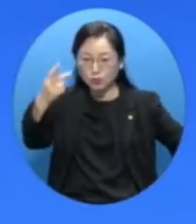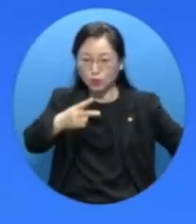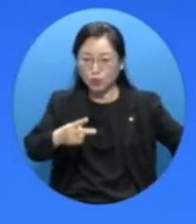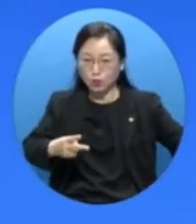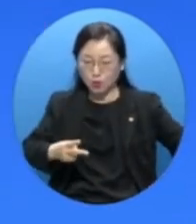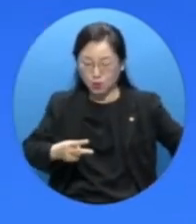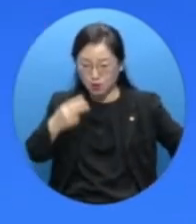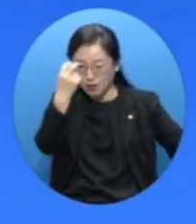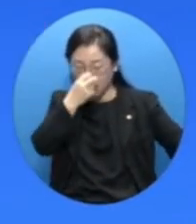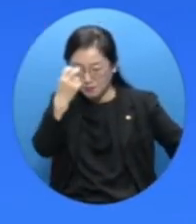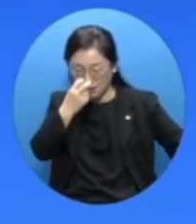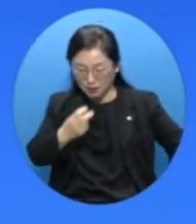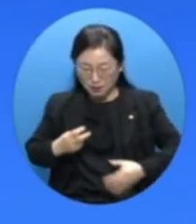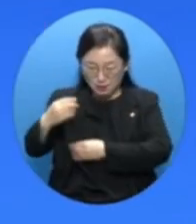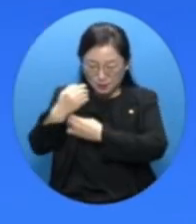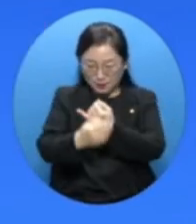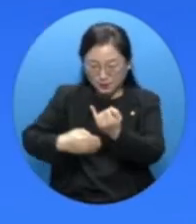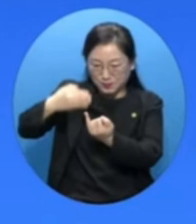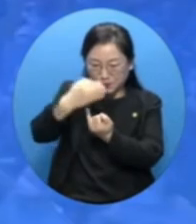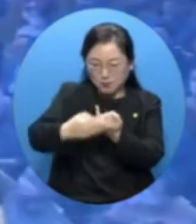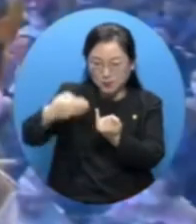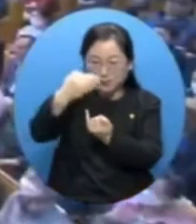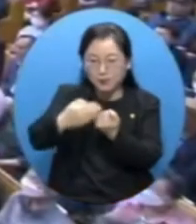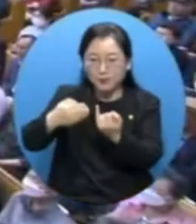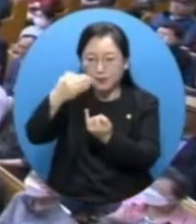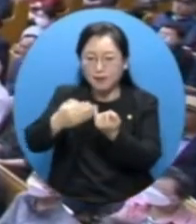배를 감싸서 그 시신을